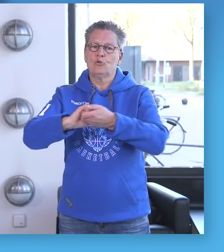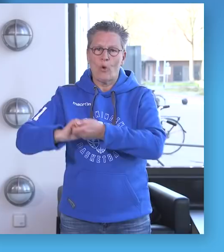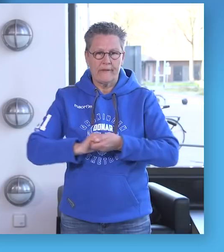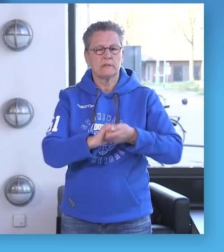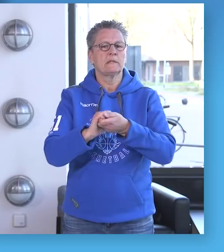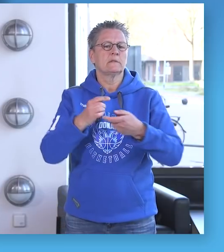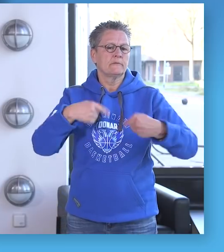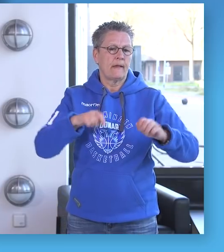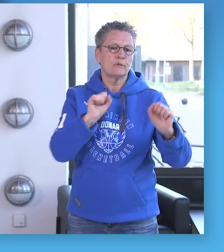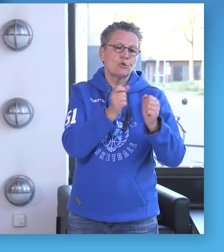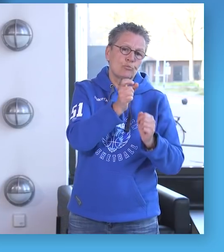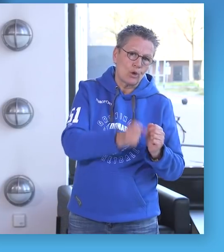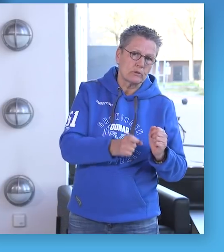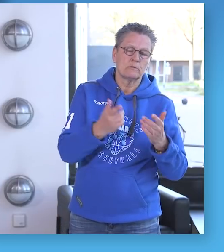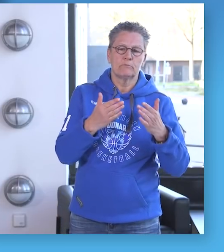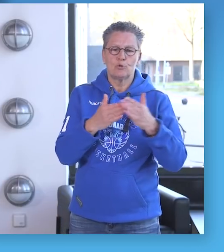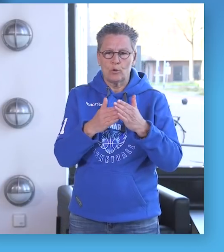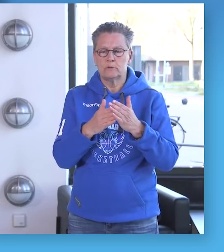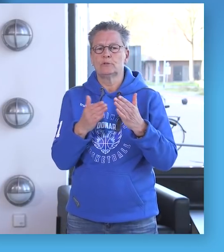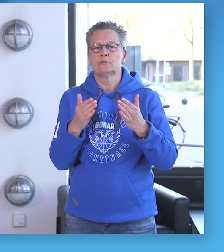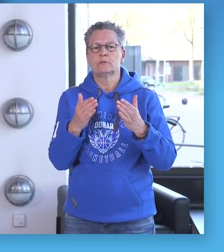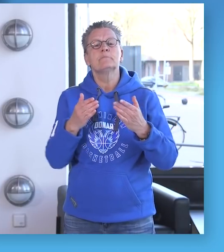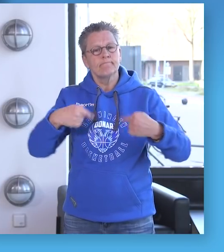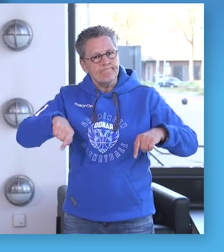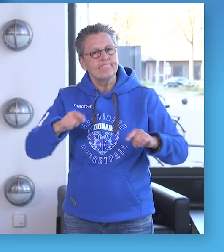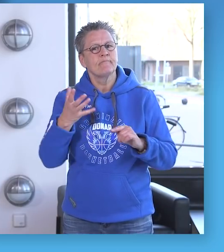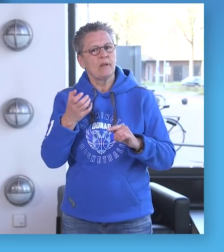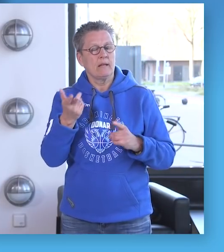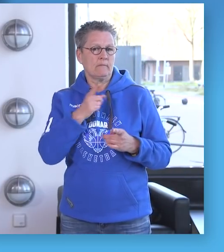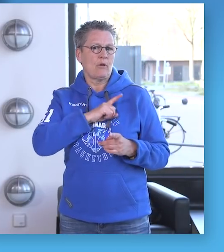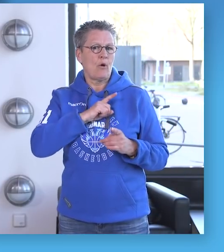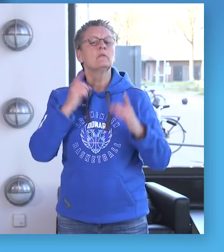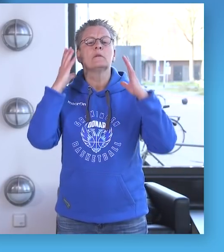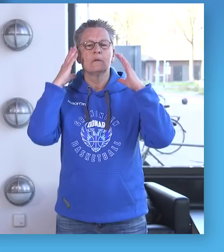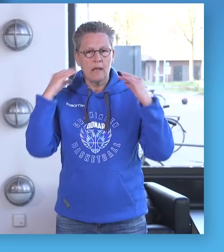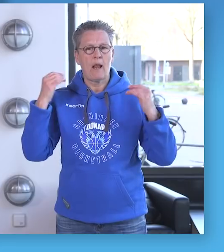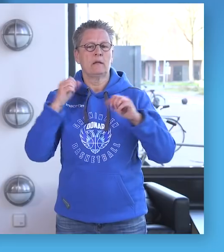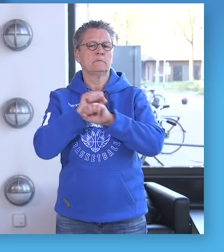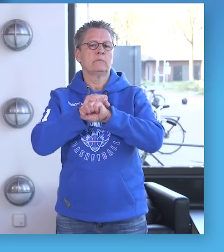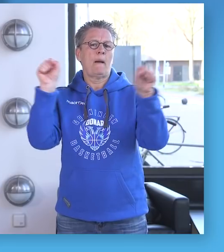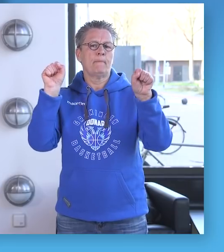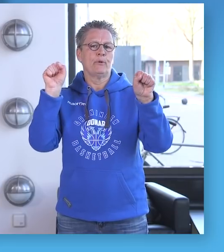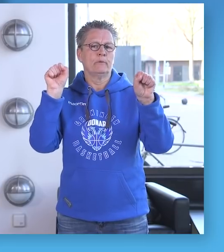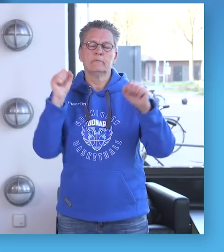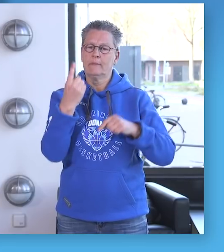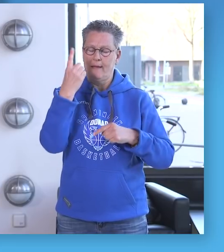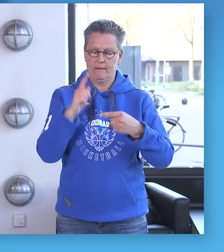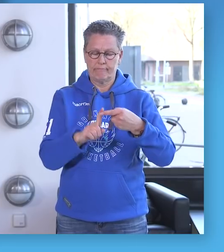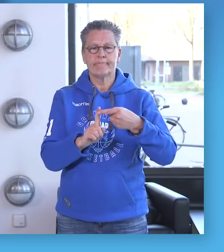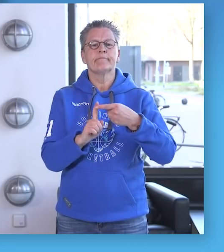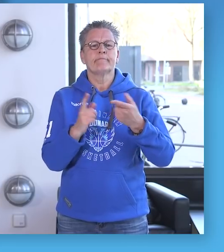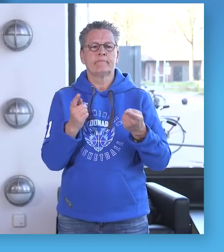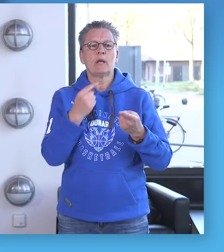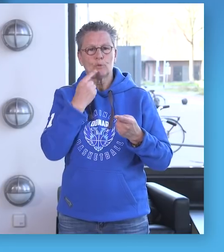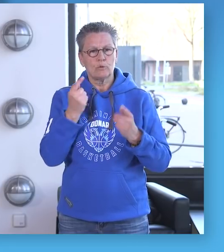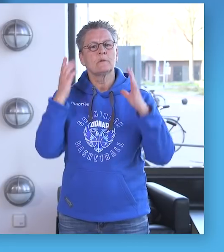als coaches is vooral dat we graag willen dat er gewoon een Nederlands kampioen is. Dus dat het eindfase van de